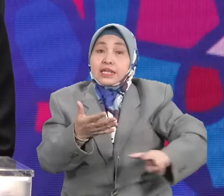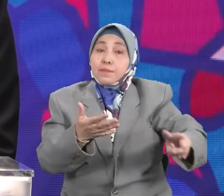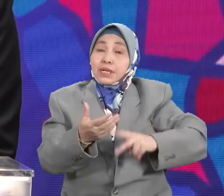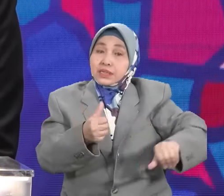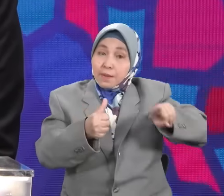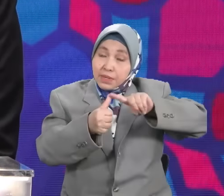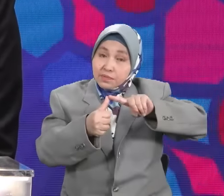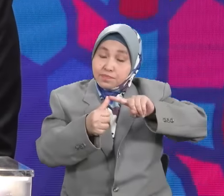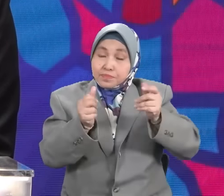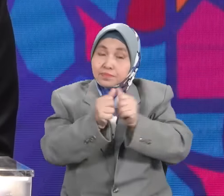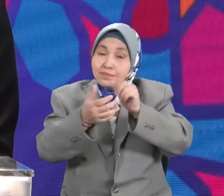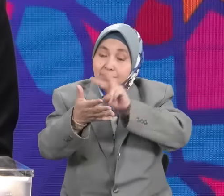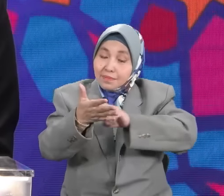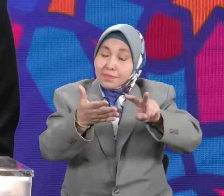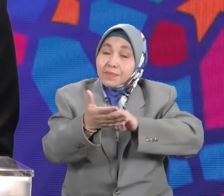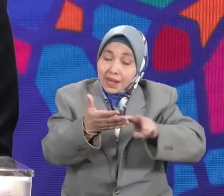dengan bacaan